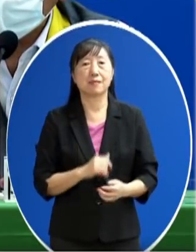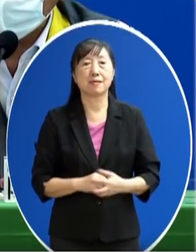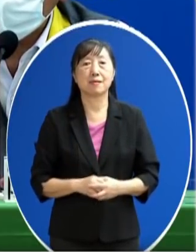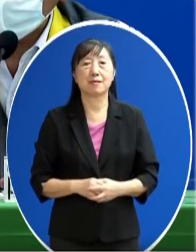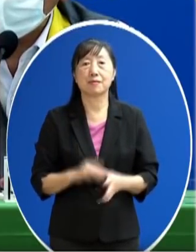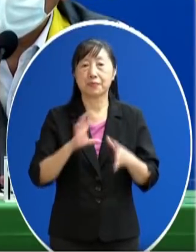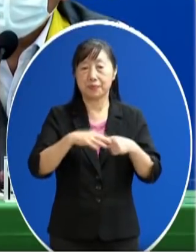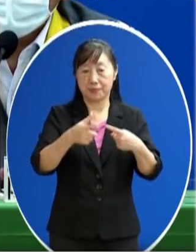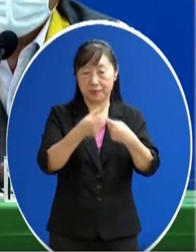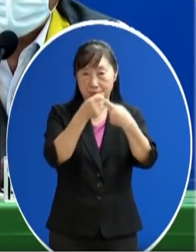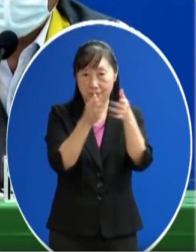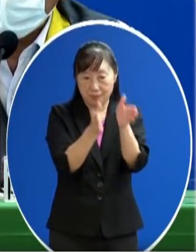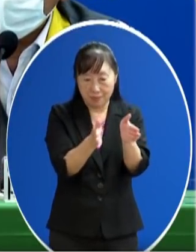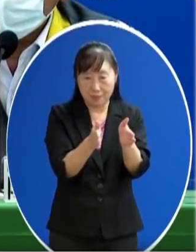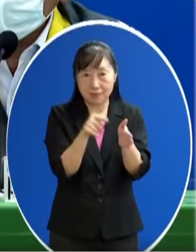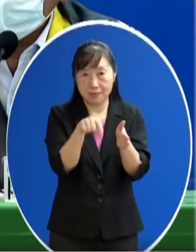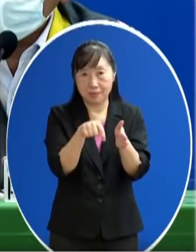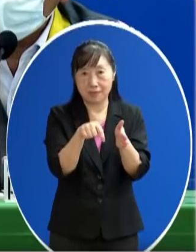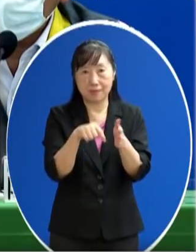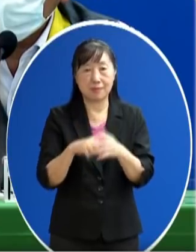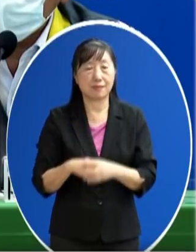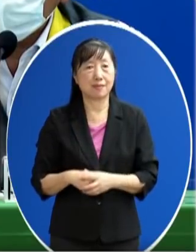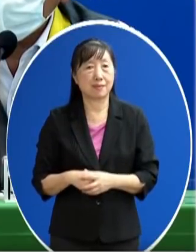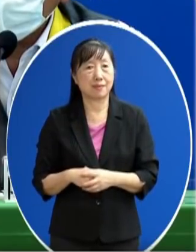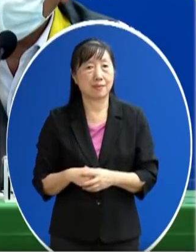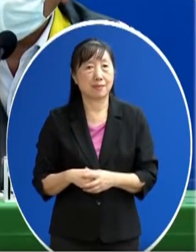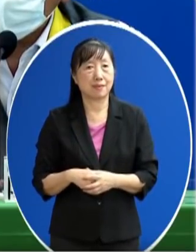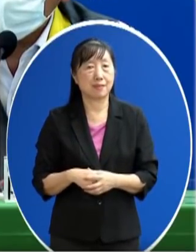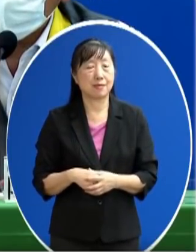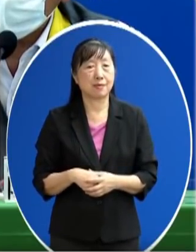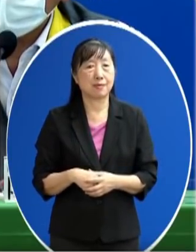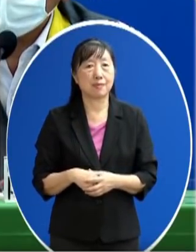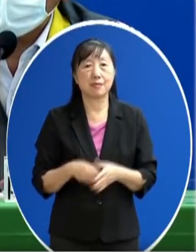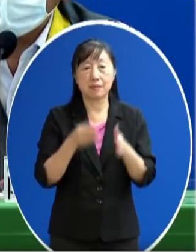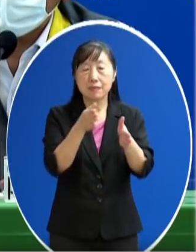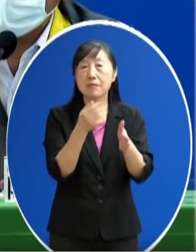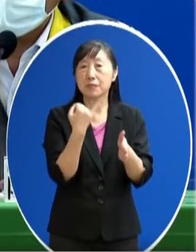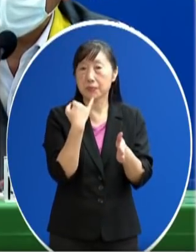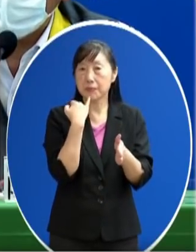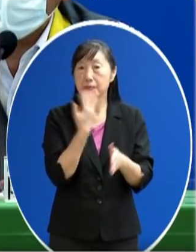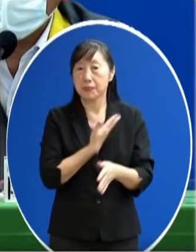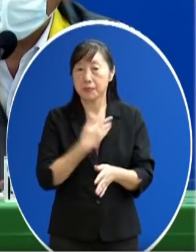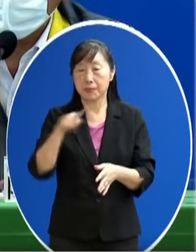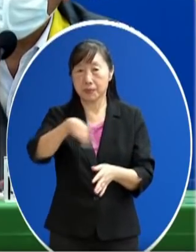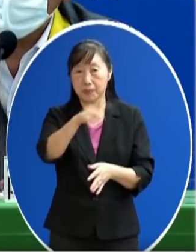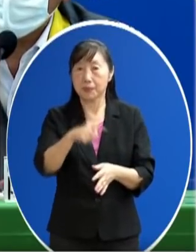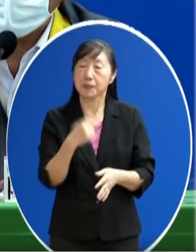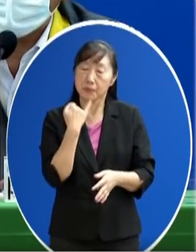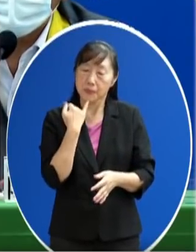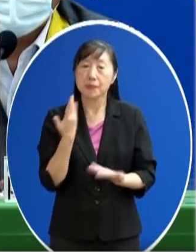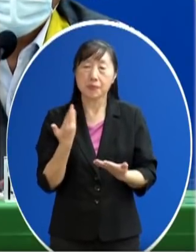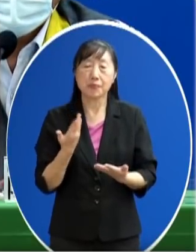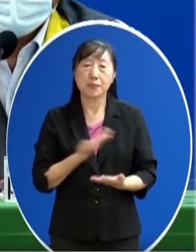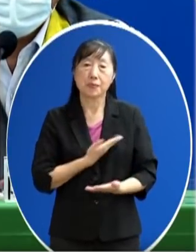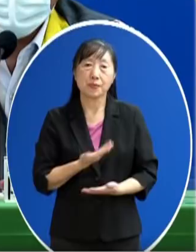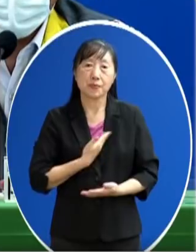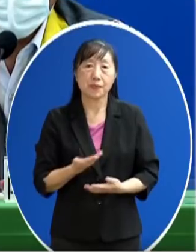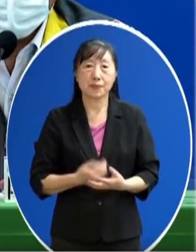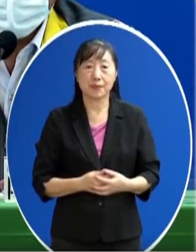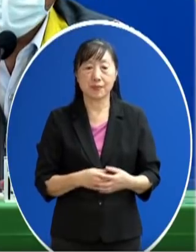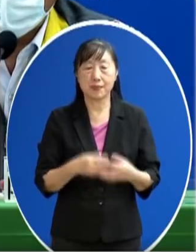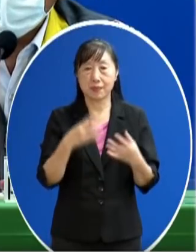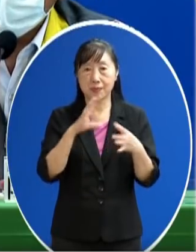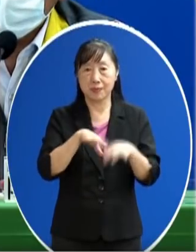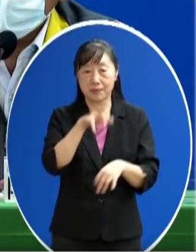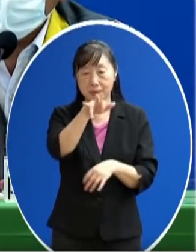这个第一个阶段这样子一个觉得就是说那可以让他再放松，因为在机